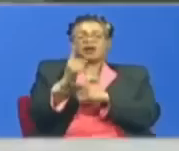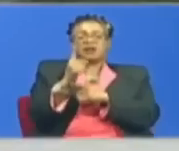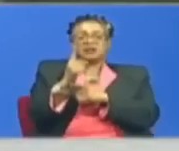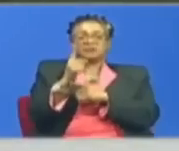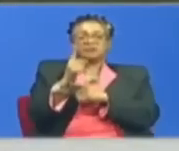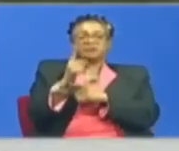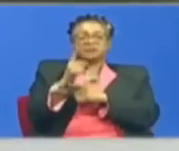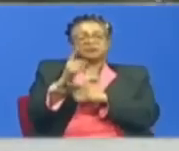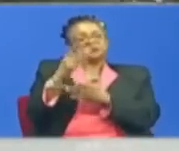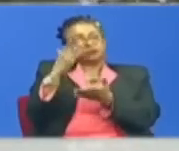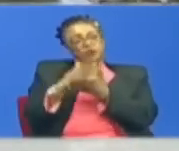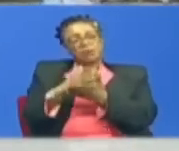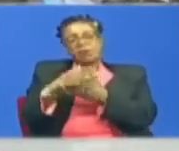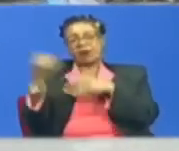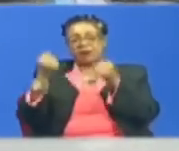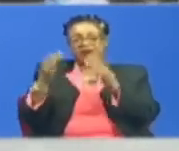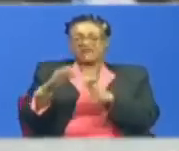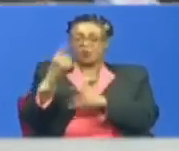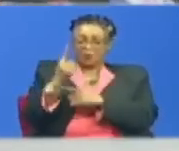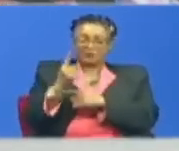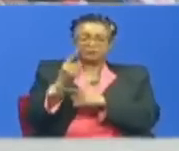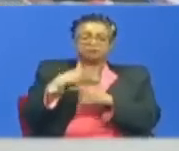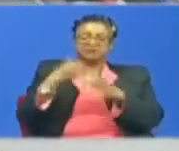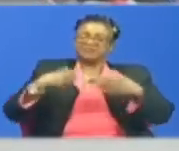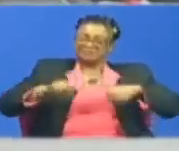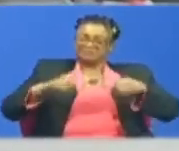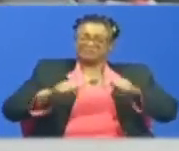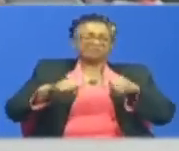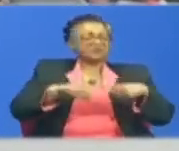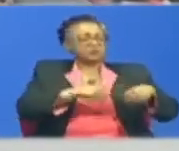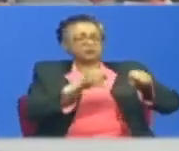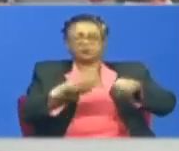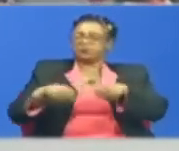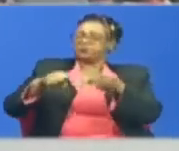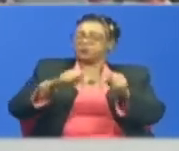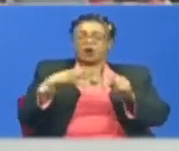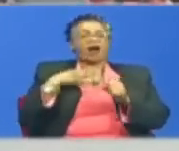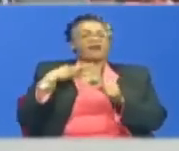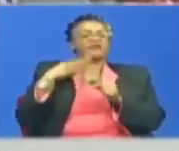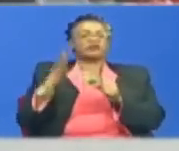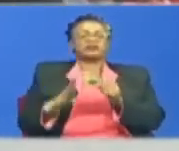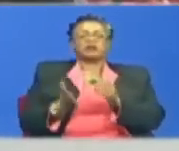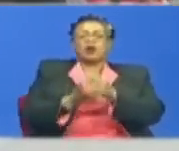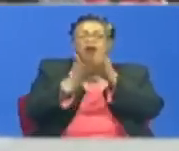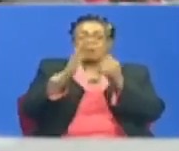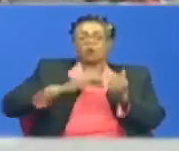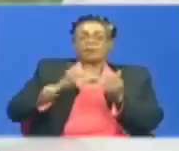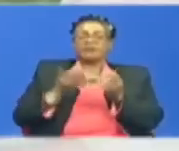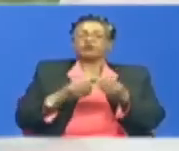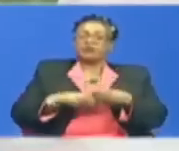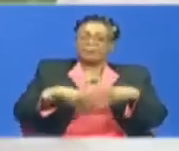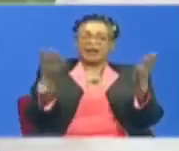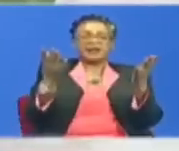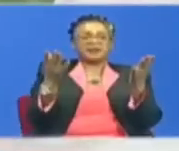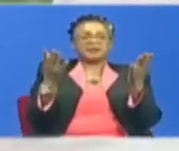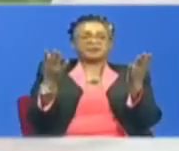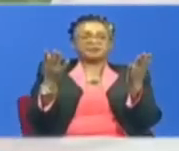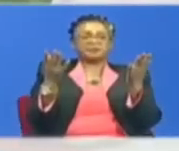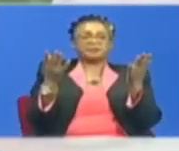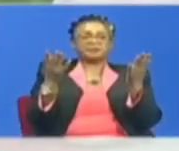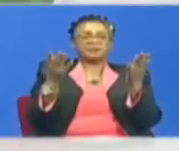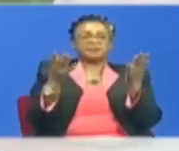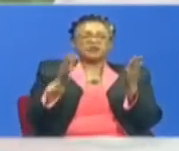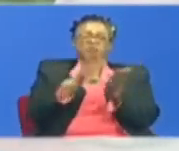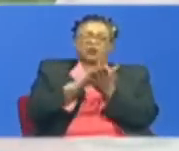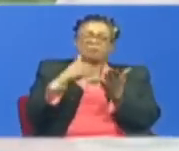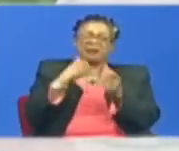driver mmoja kazi nikachukua mimi mwenyewe niende nichukue ni volunteer nisaidie hawa mother kusupply pia mimi niweze at least kujikibizi kwa